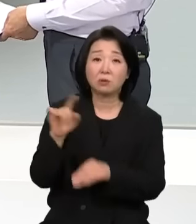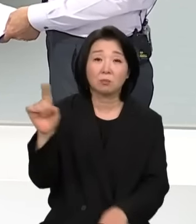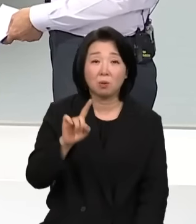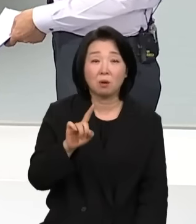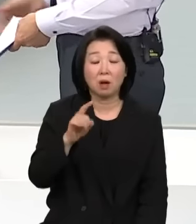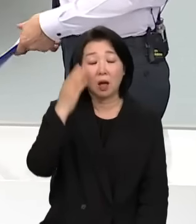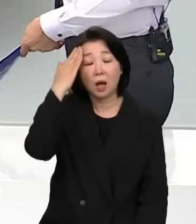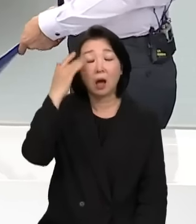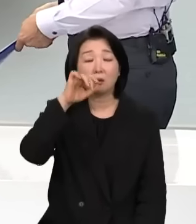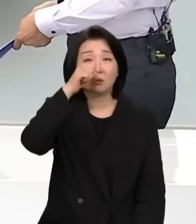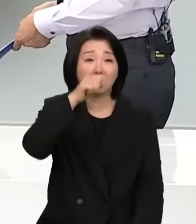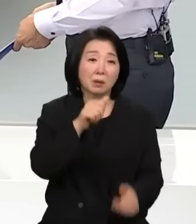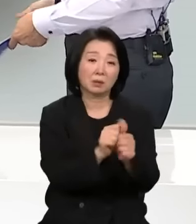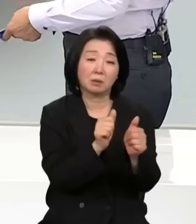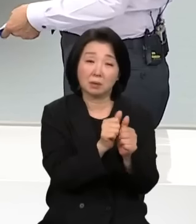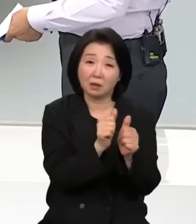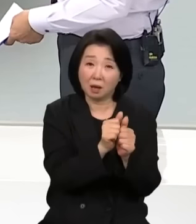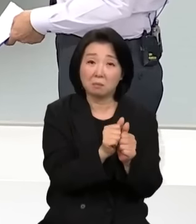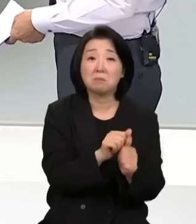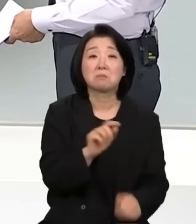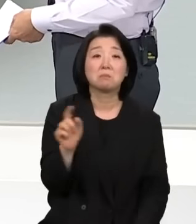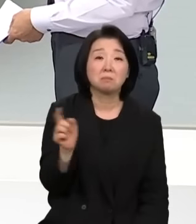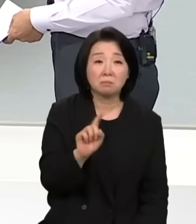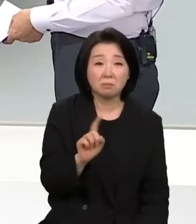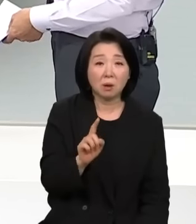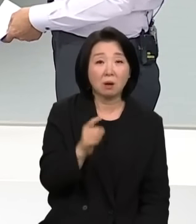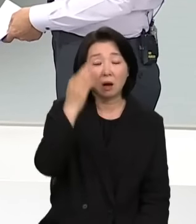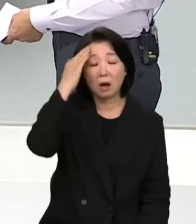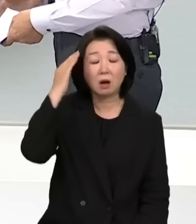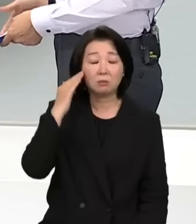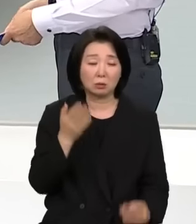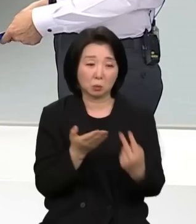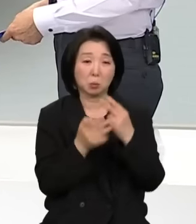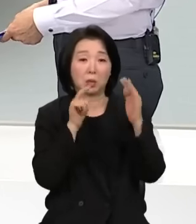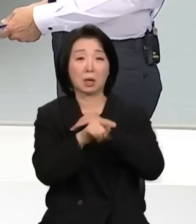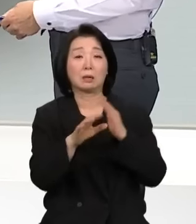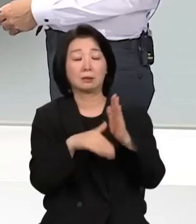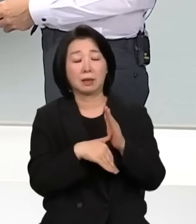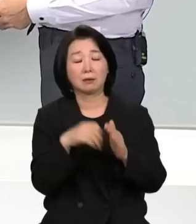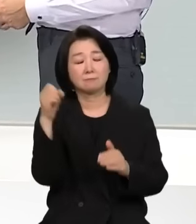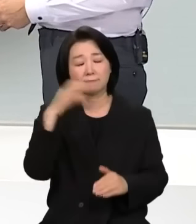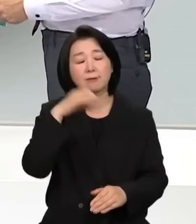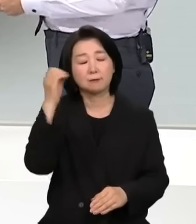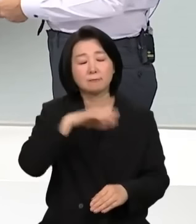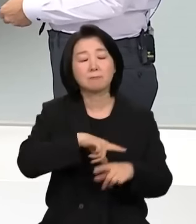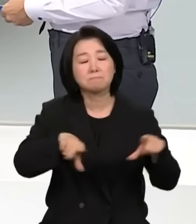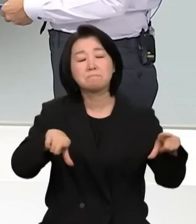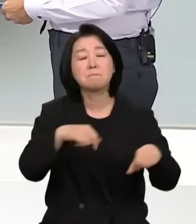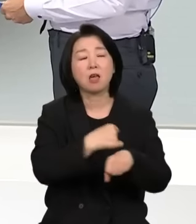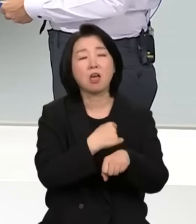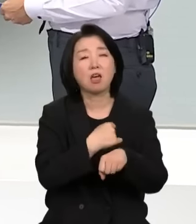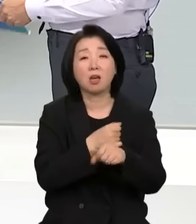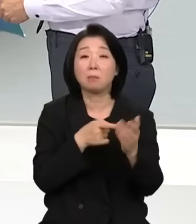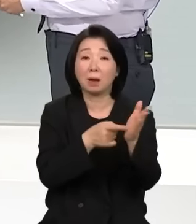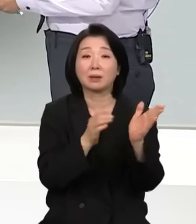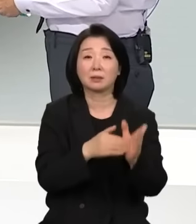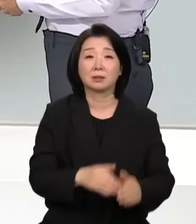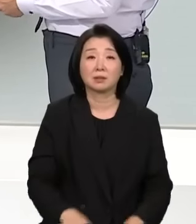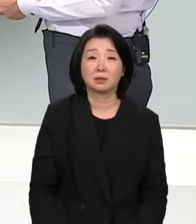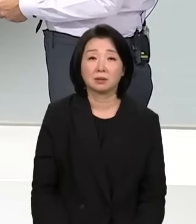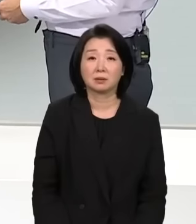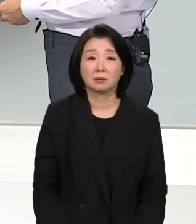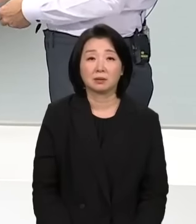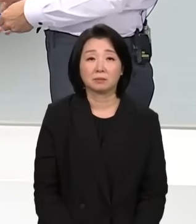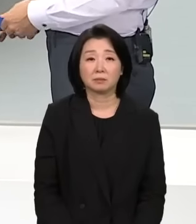기남 양파남 조국 씨가 다게 시마에 상륙했다 의연하게 대응하겠다는 그 불만을 제기했다 라고 했는데 조금